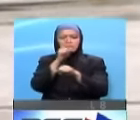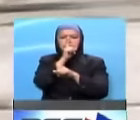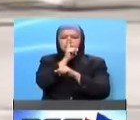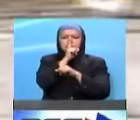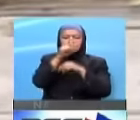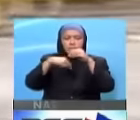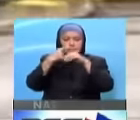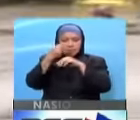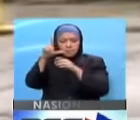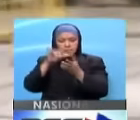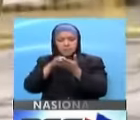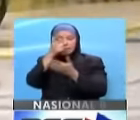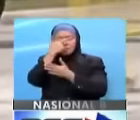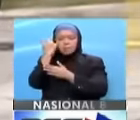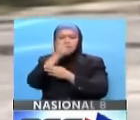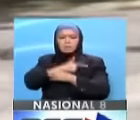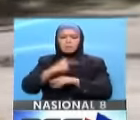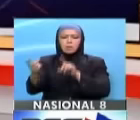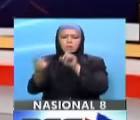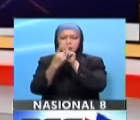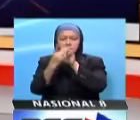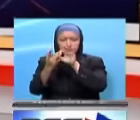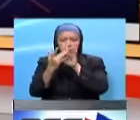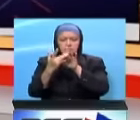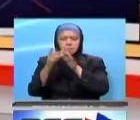enggan menemui media.